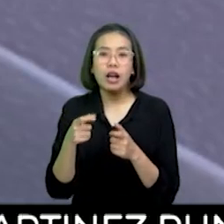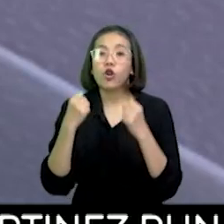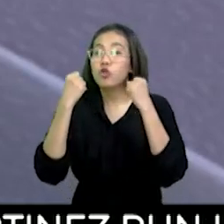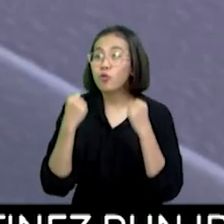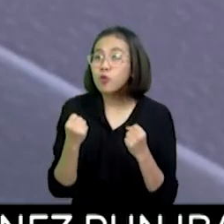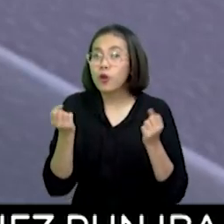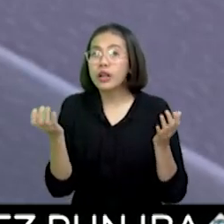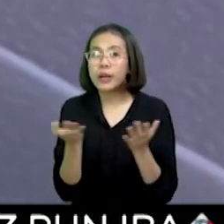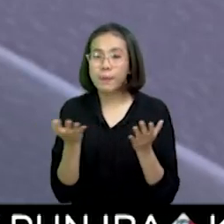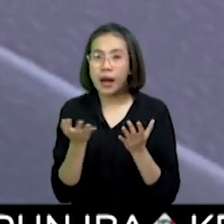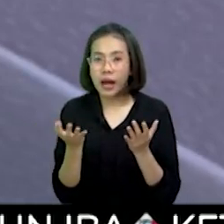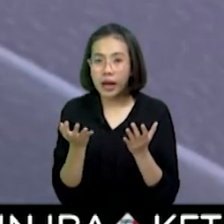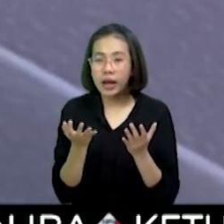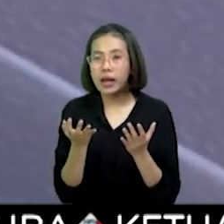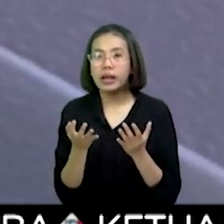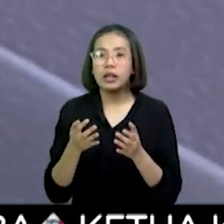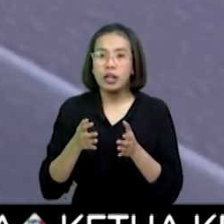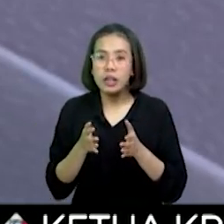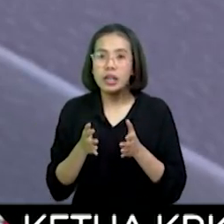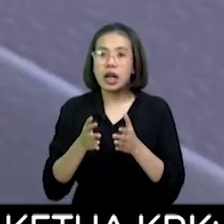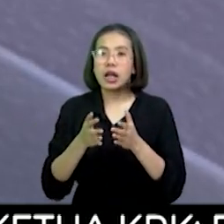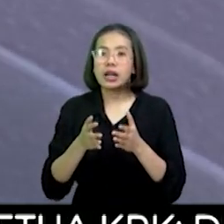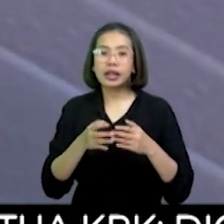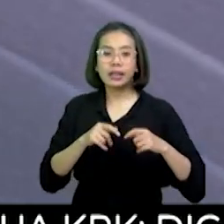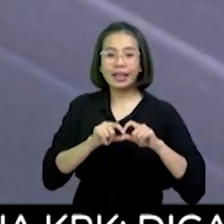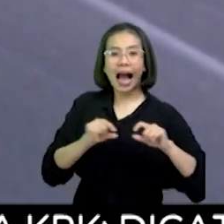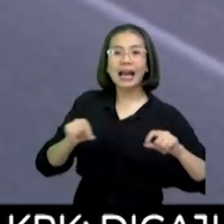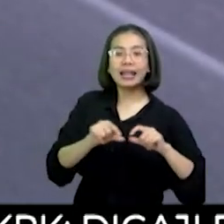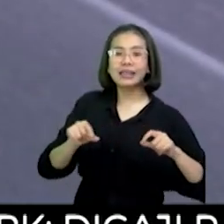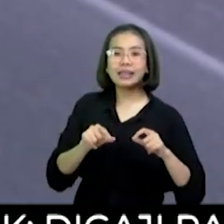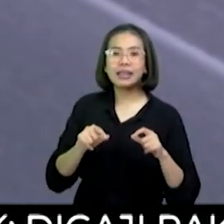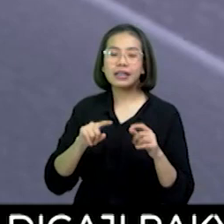duduk tepat di depan lintasan garis start and finish.